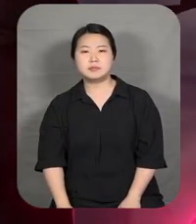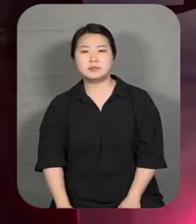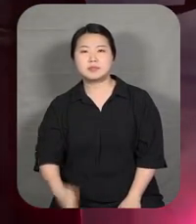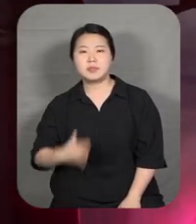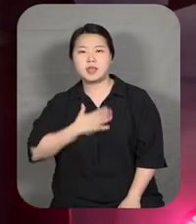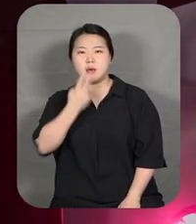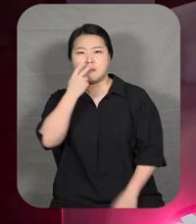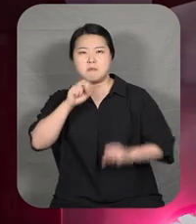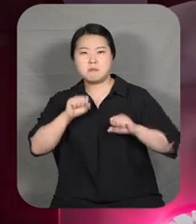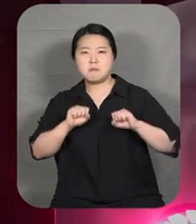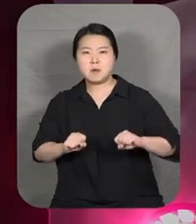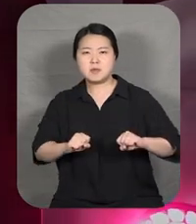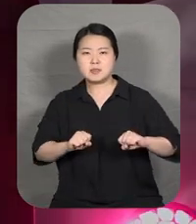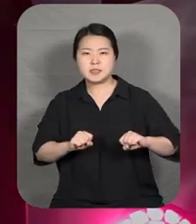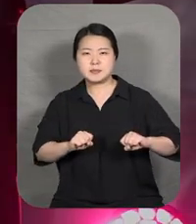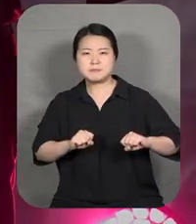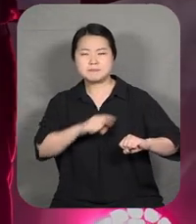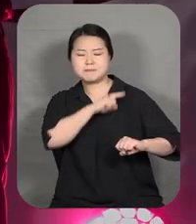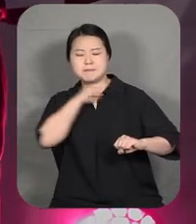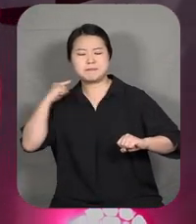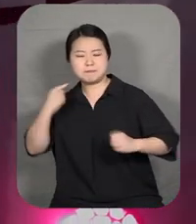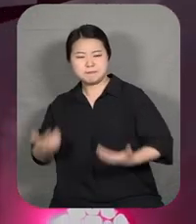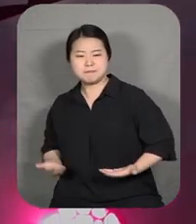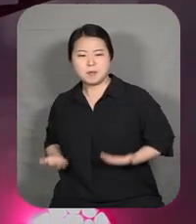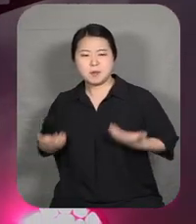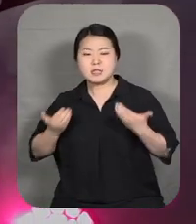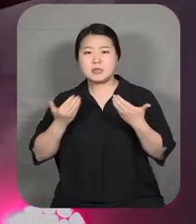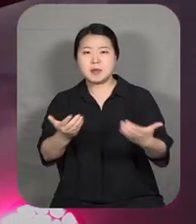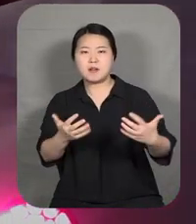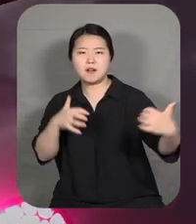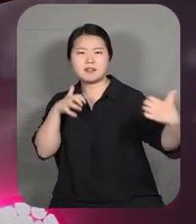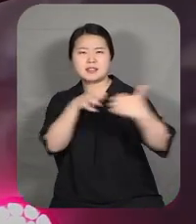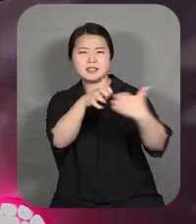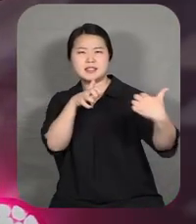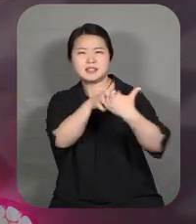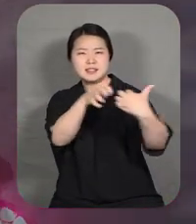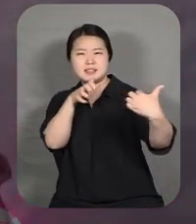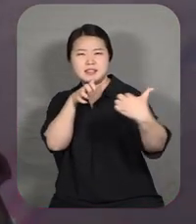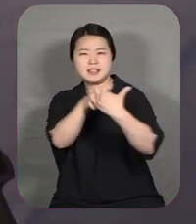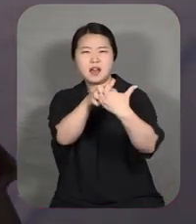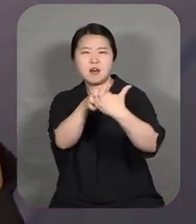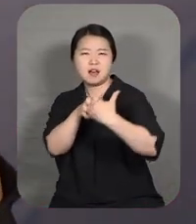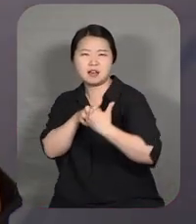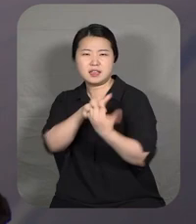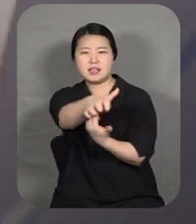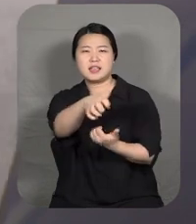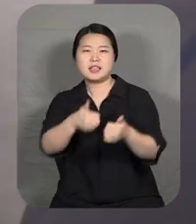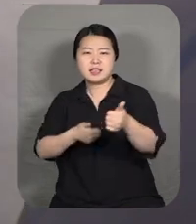내 목숨에 목숨을 걸고 싸워 이기겠노라.